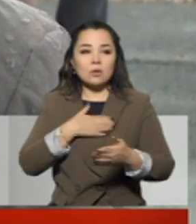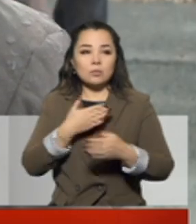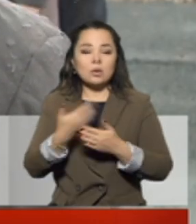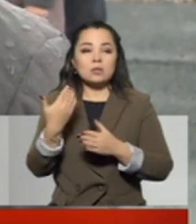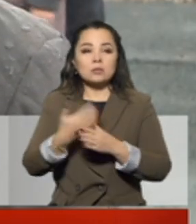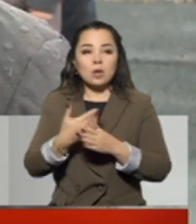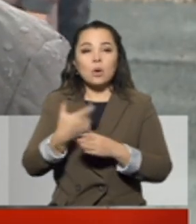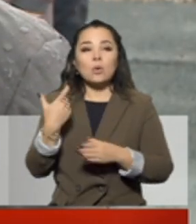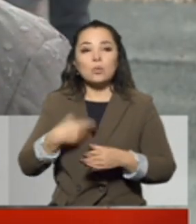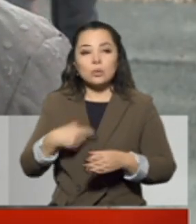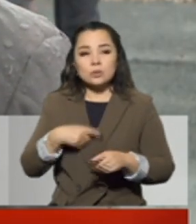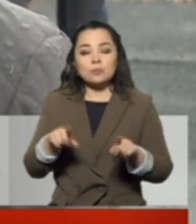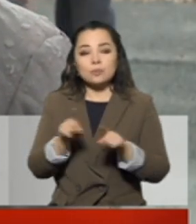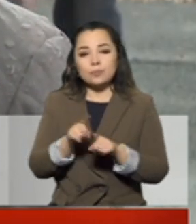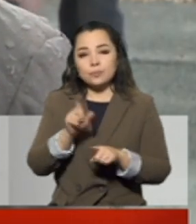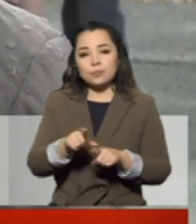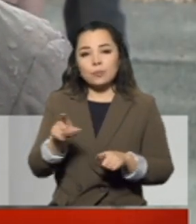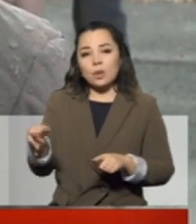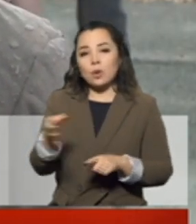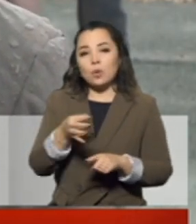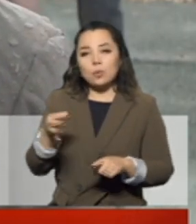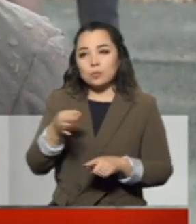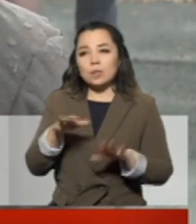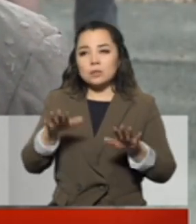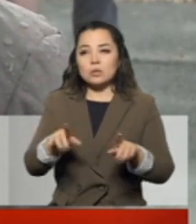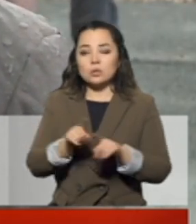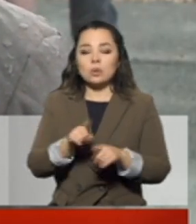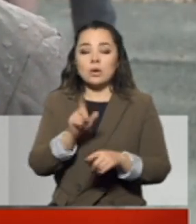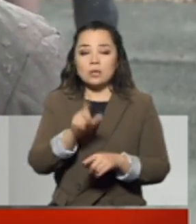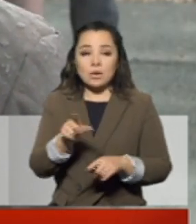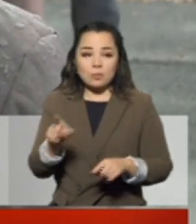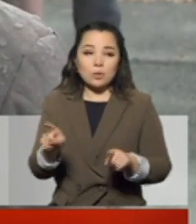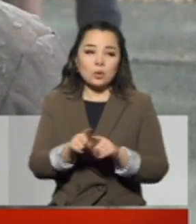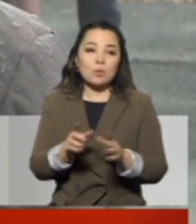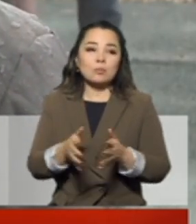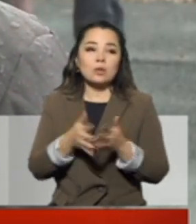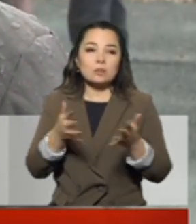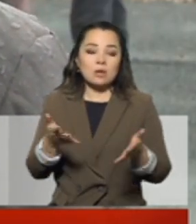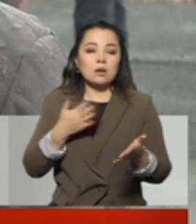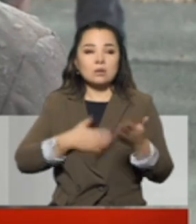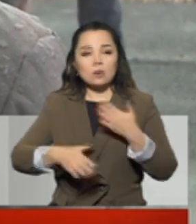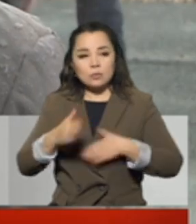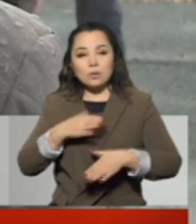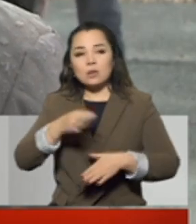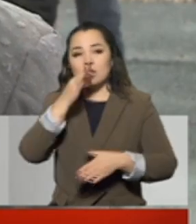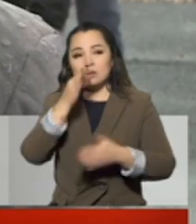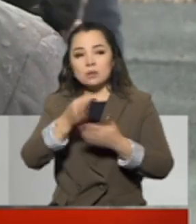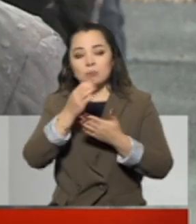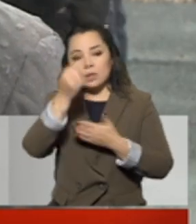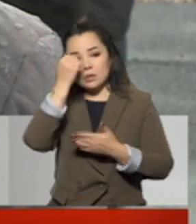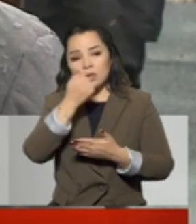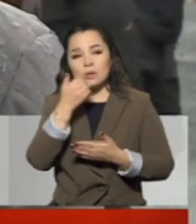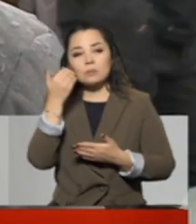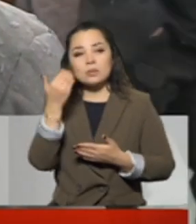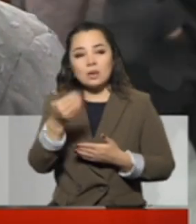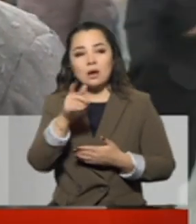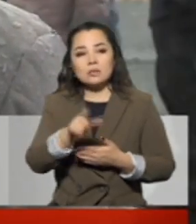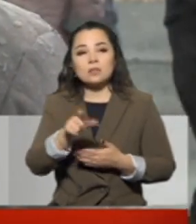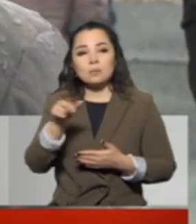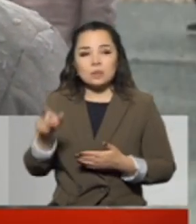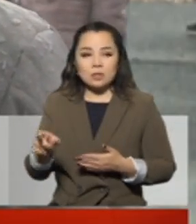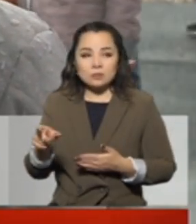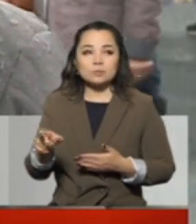мына өзіміздің облыс шығыс жолдың азаматтарына мен өте разы болып отырмын. Рахмет ол